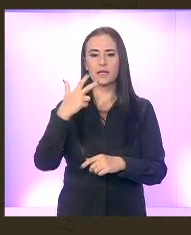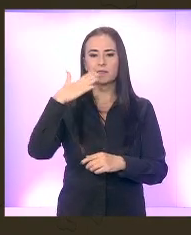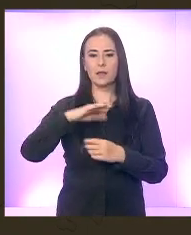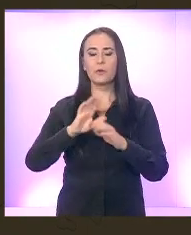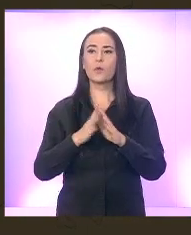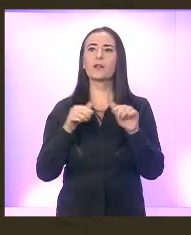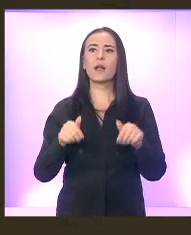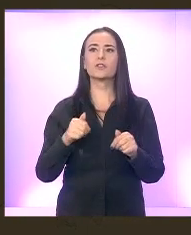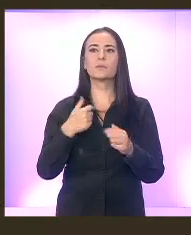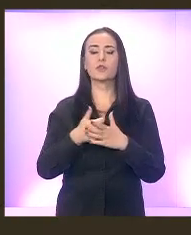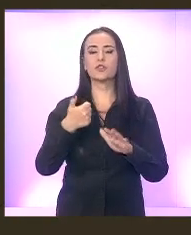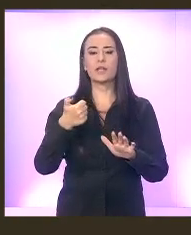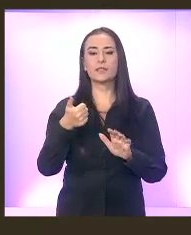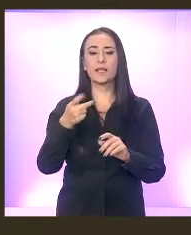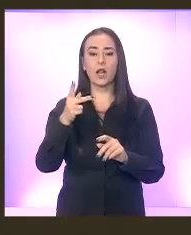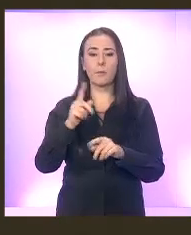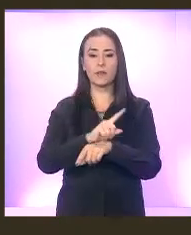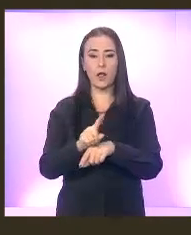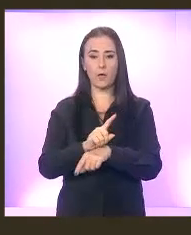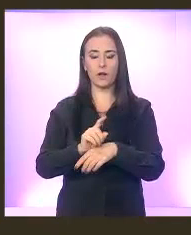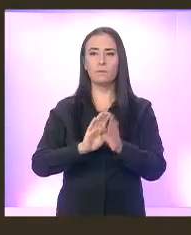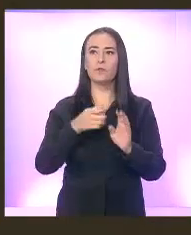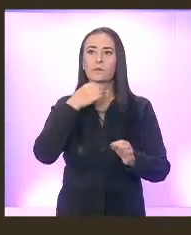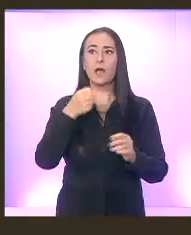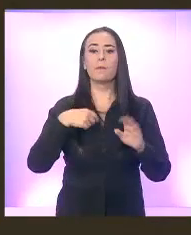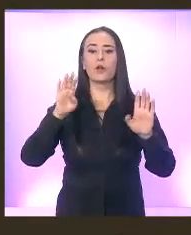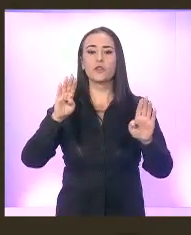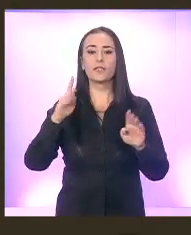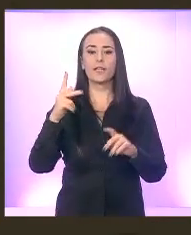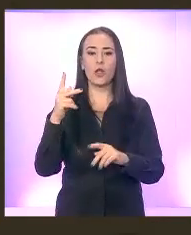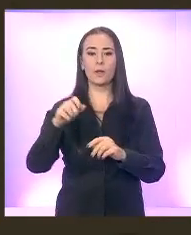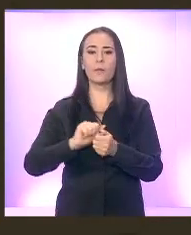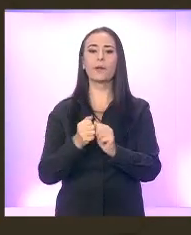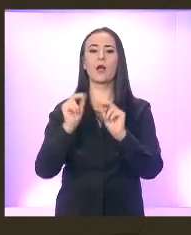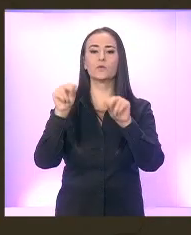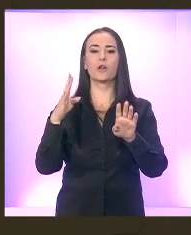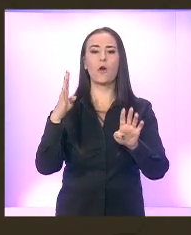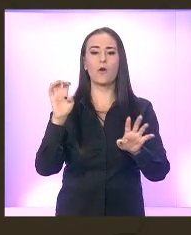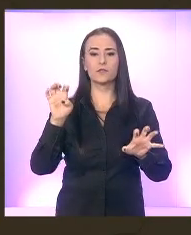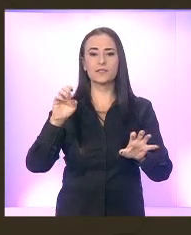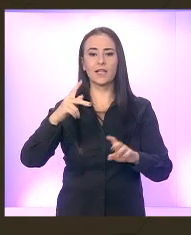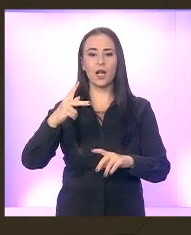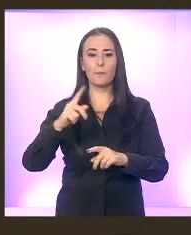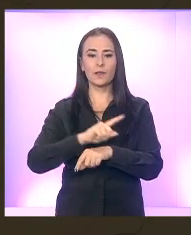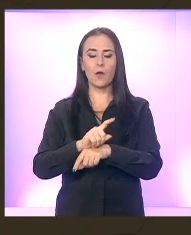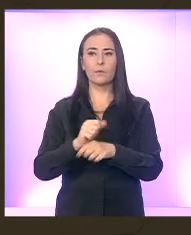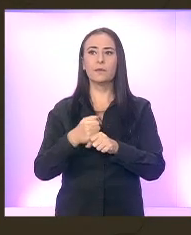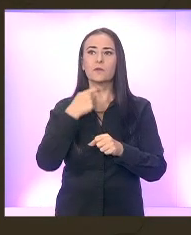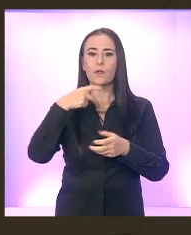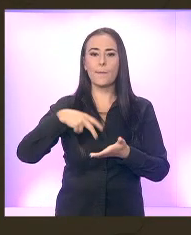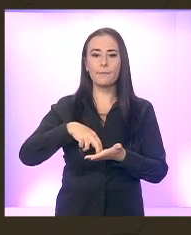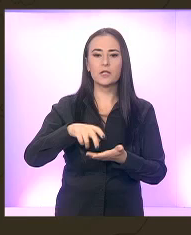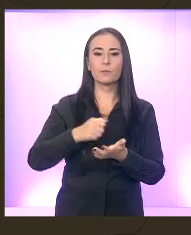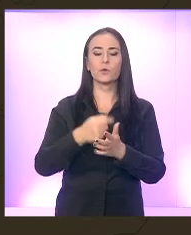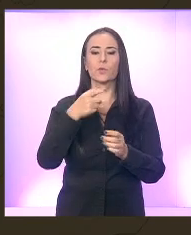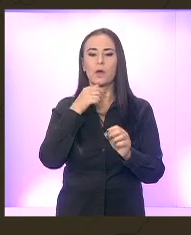n-ar merge cu 160 de kilometri la oră, ci ar merge cu 90 de kilometri la oră, 80 de kilometri la oră și n-ar mai face 3 ore, să